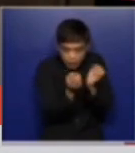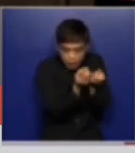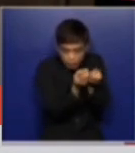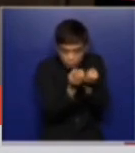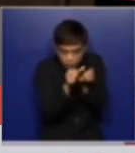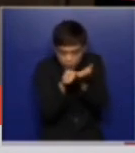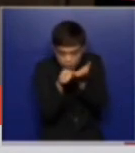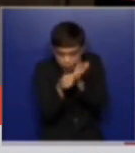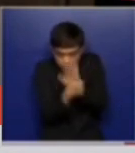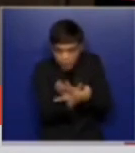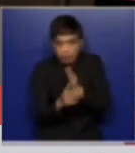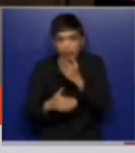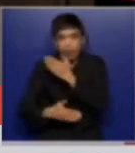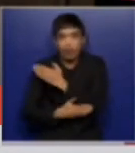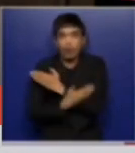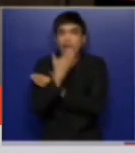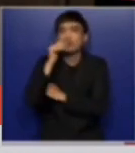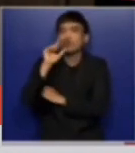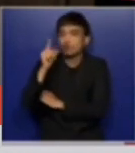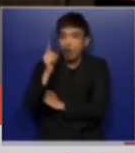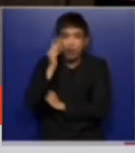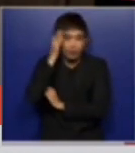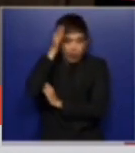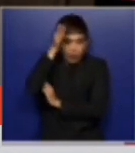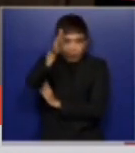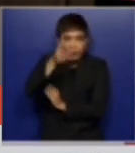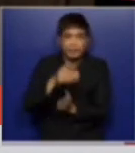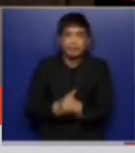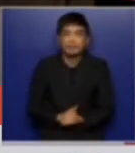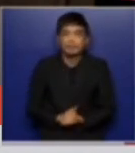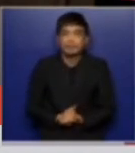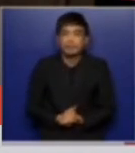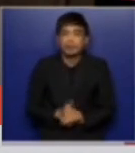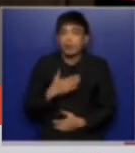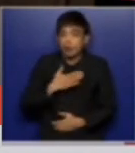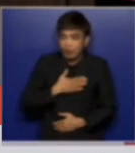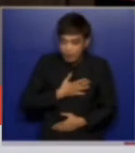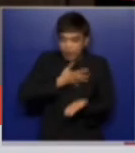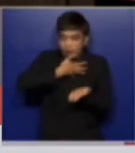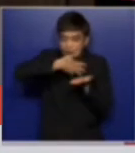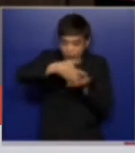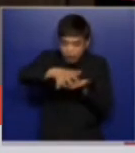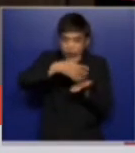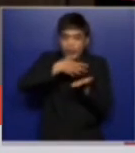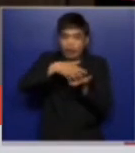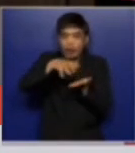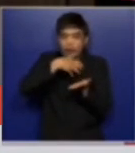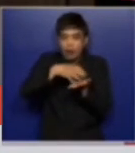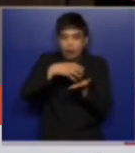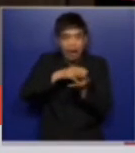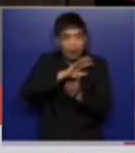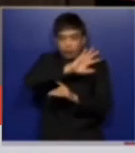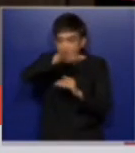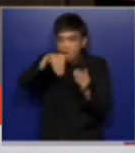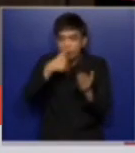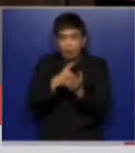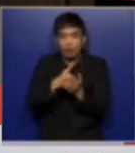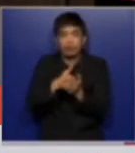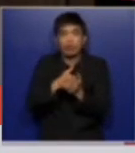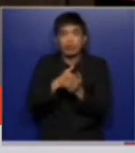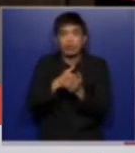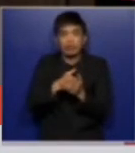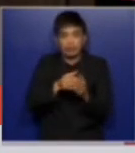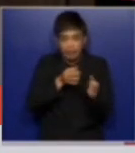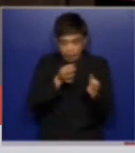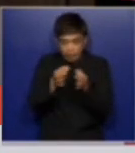เป็นโอกาสทองในโอกาสต่อไปสิ่งที่ผมกล่าวมาทั้งหมดนี้ต้องการชี้เหตุว่าตัวขับเคลื่อนทางเศรษ